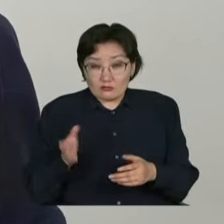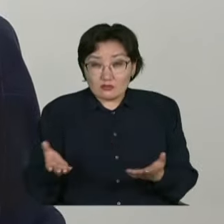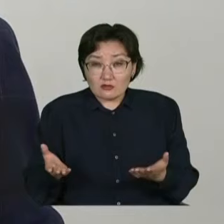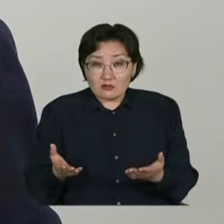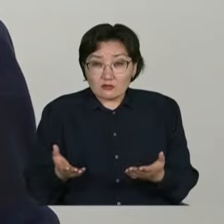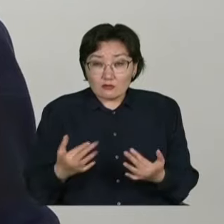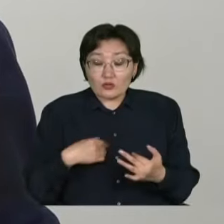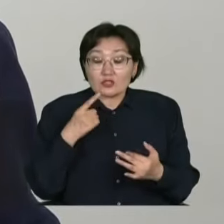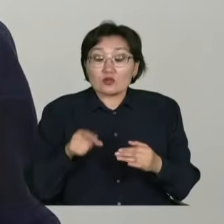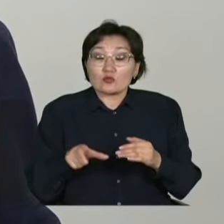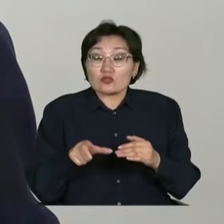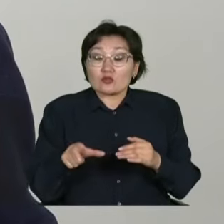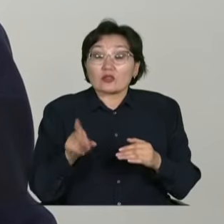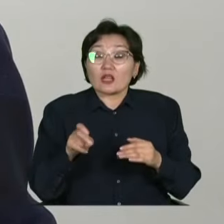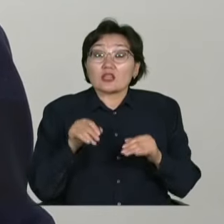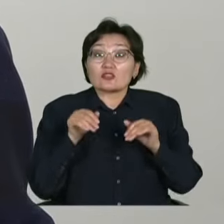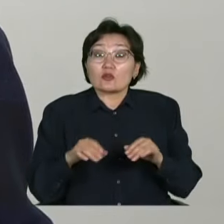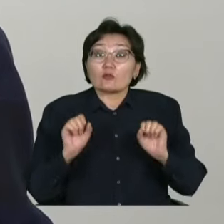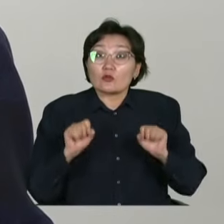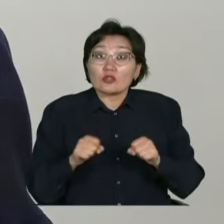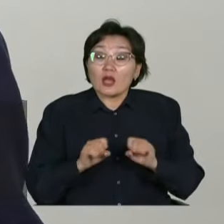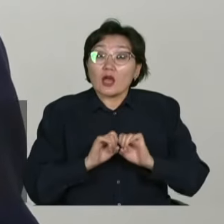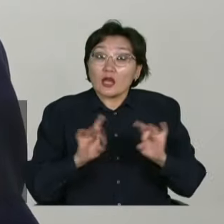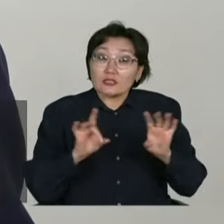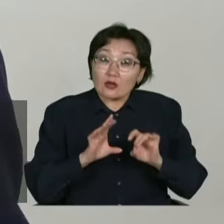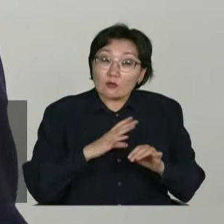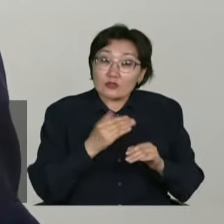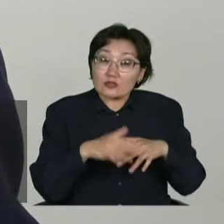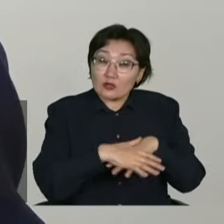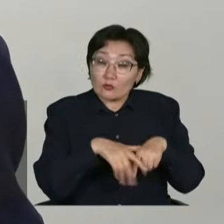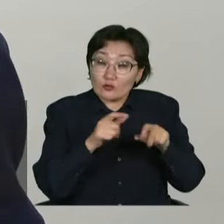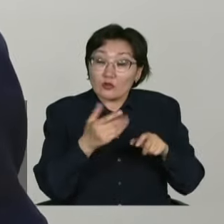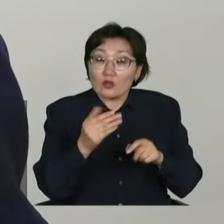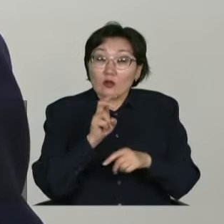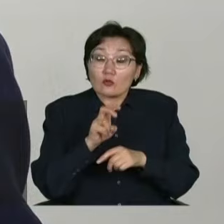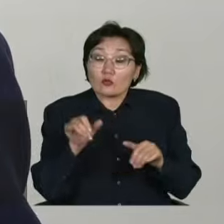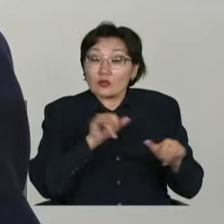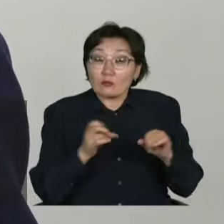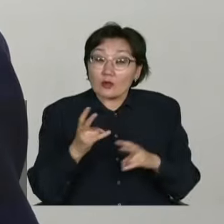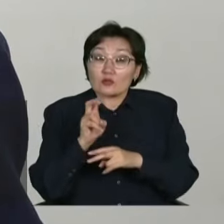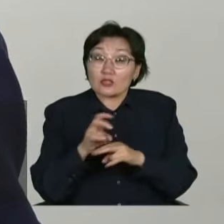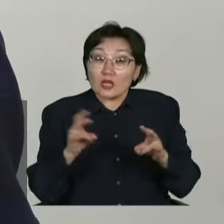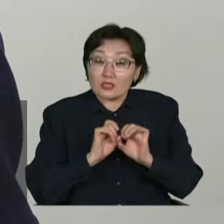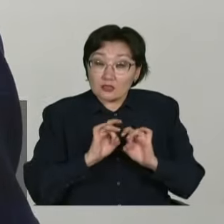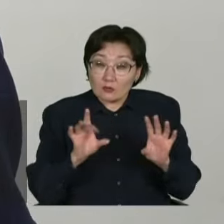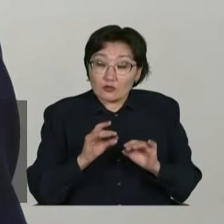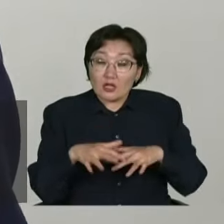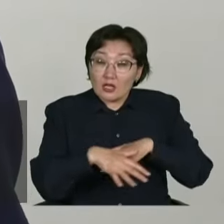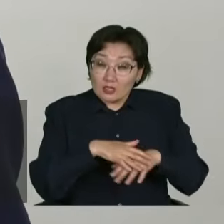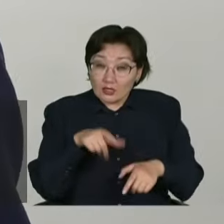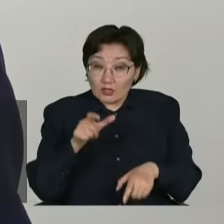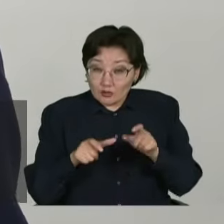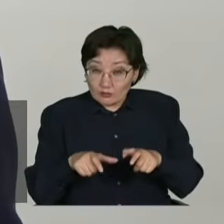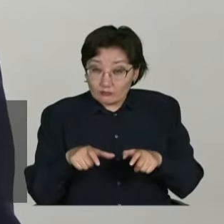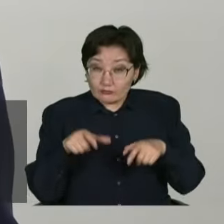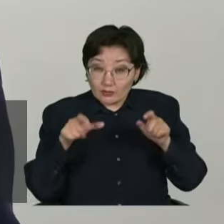сонда? Айтып отырық қой, жолдарын айттық. Ол кісілердің жаңағы баратын жерлерін айттық. Оны оксилер әрекет істесін, барсын